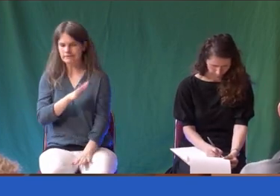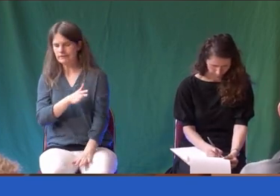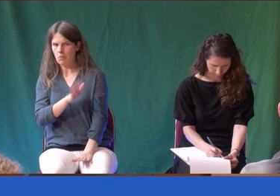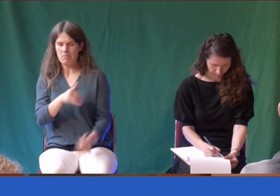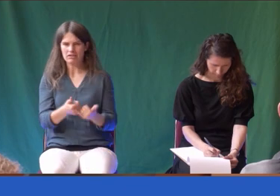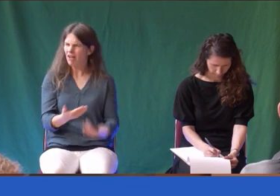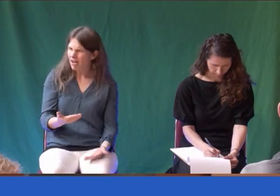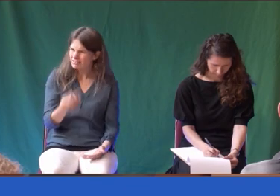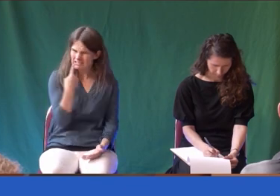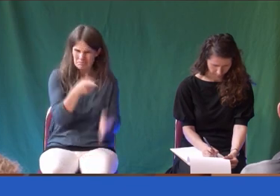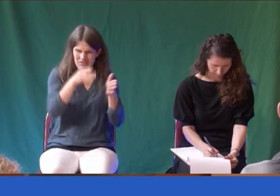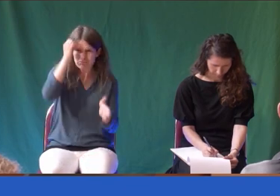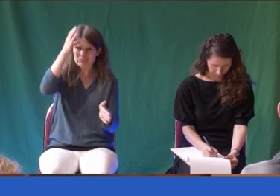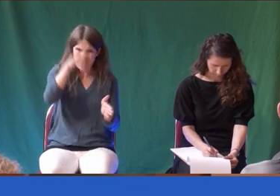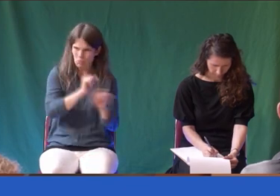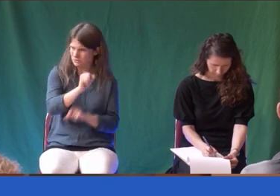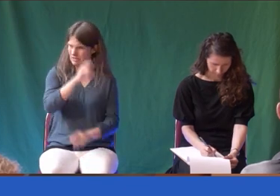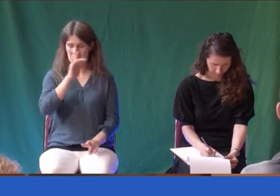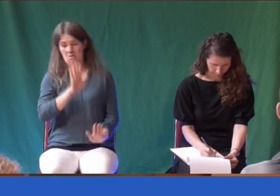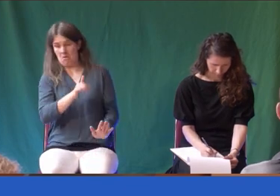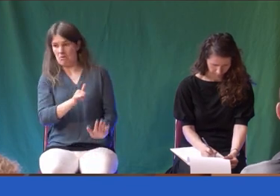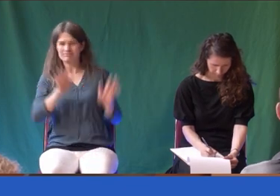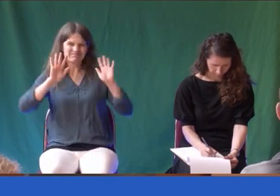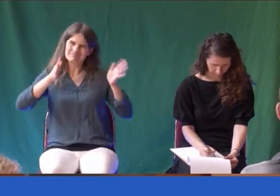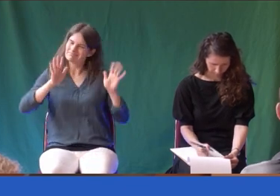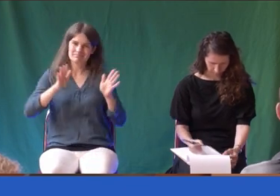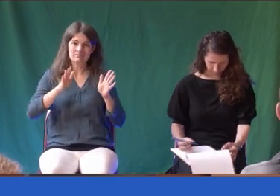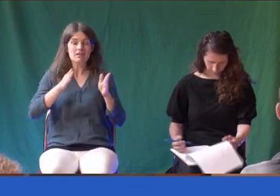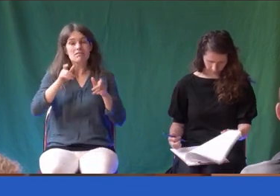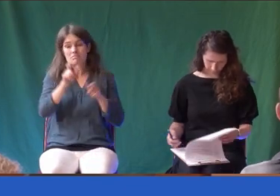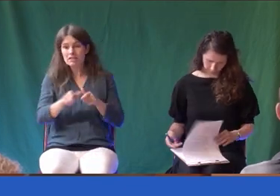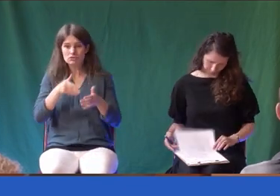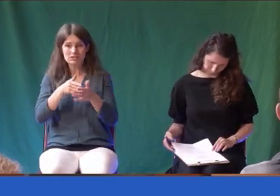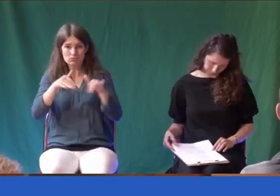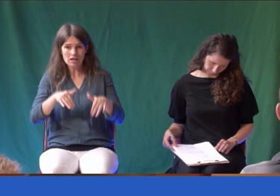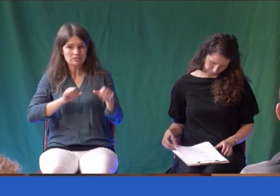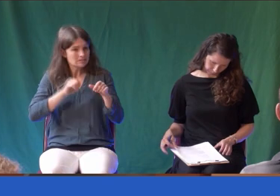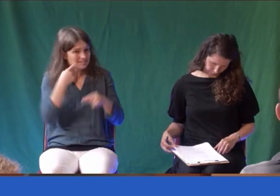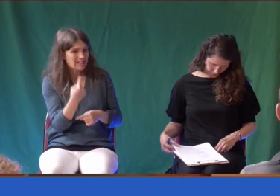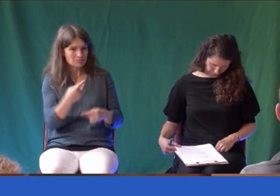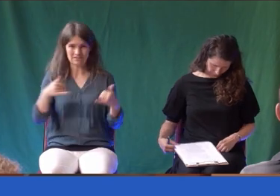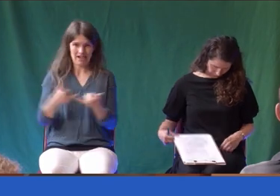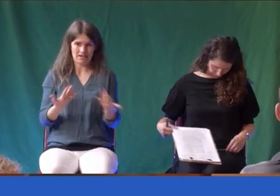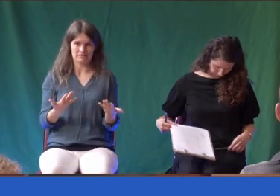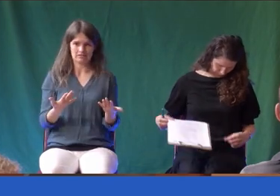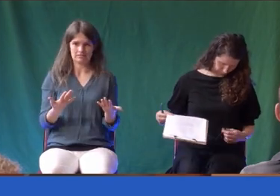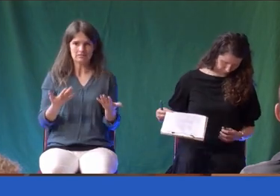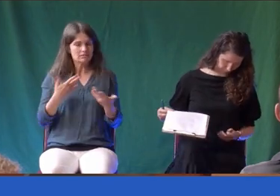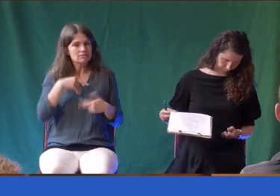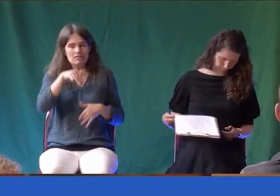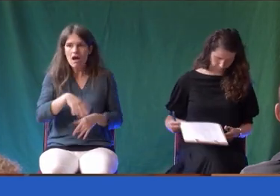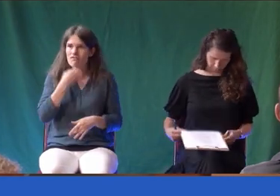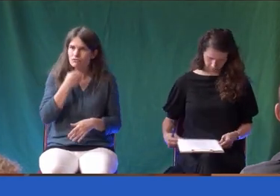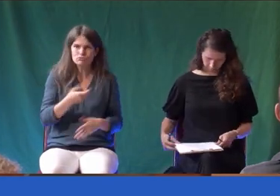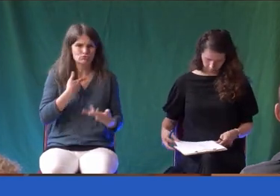Eltern sein können doch Menschen mit Behinderung sind Eltern die sind Eltern mit all den Bedürfnissen und Wünschen und Ängsten